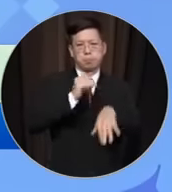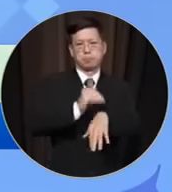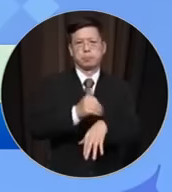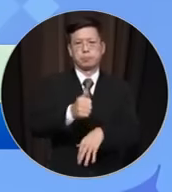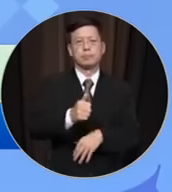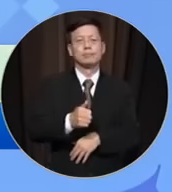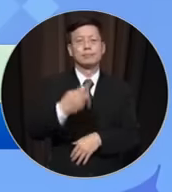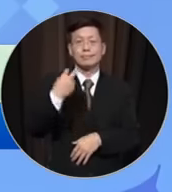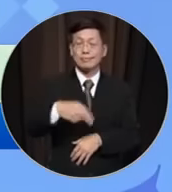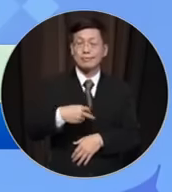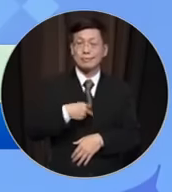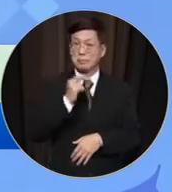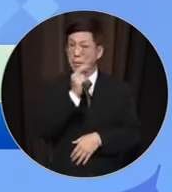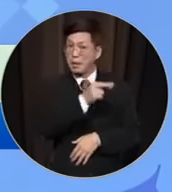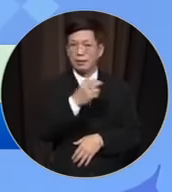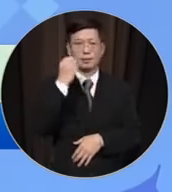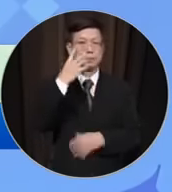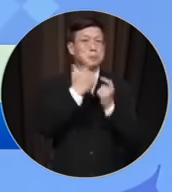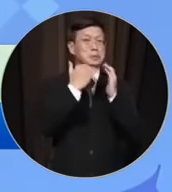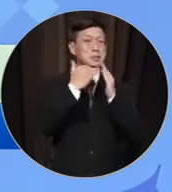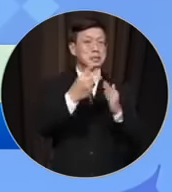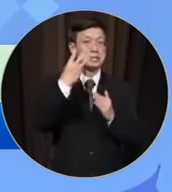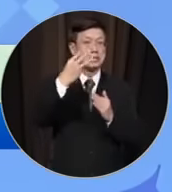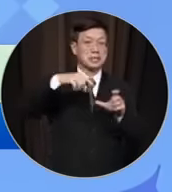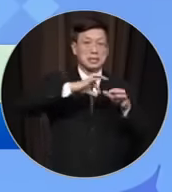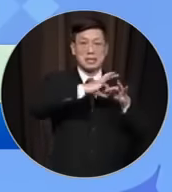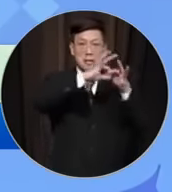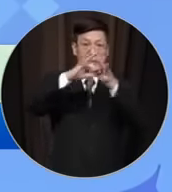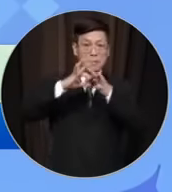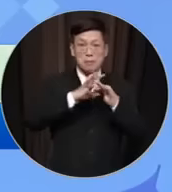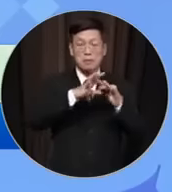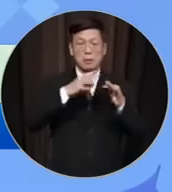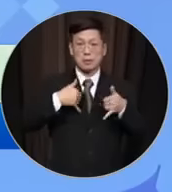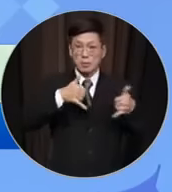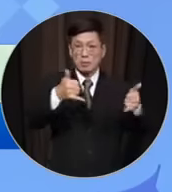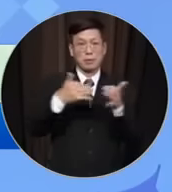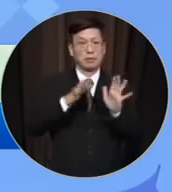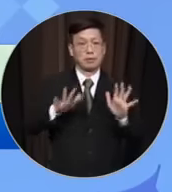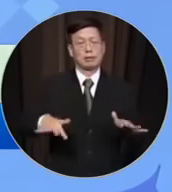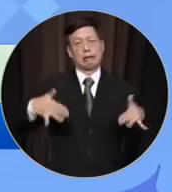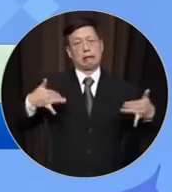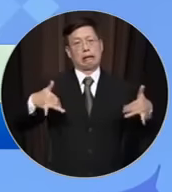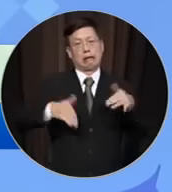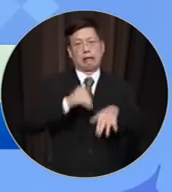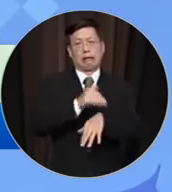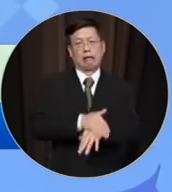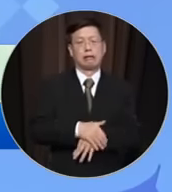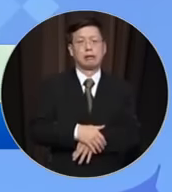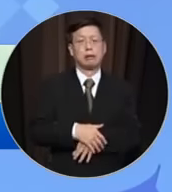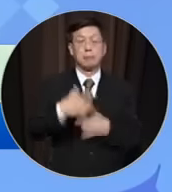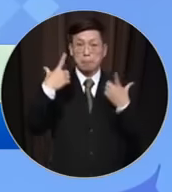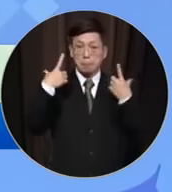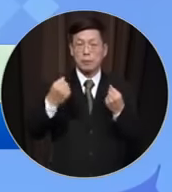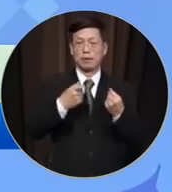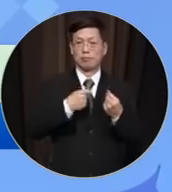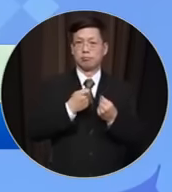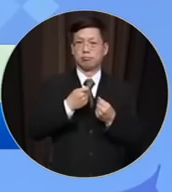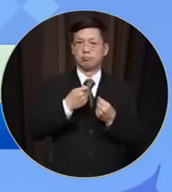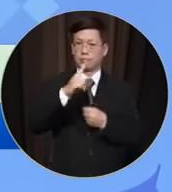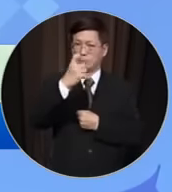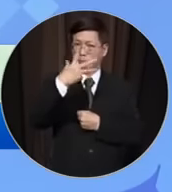反观我们来看新北市的三环三线，到现在为止遥遥无期。新北市本来说要提